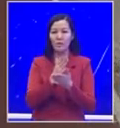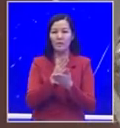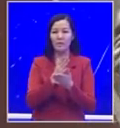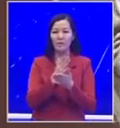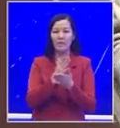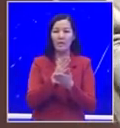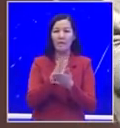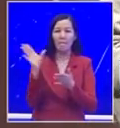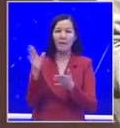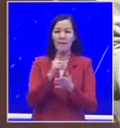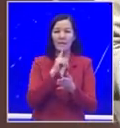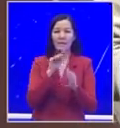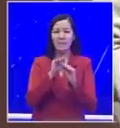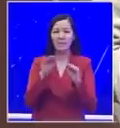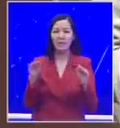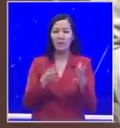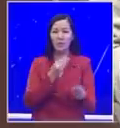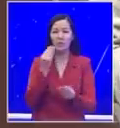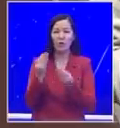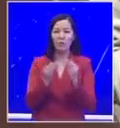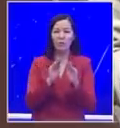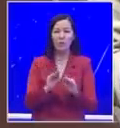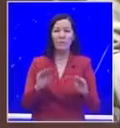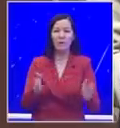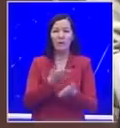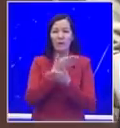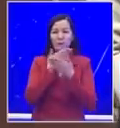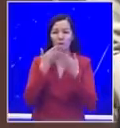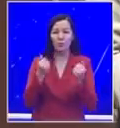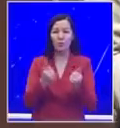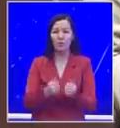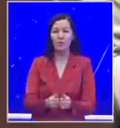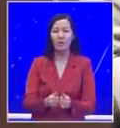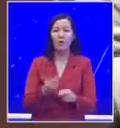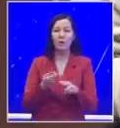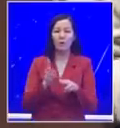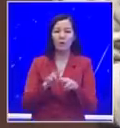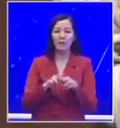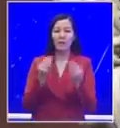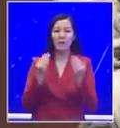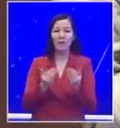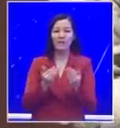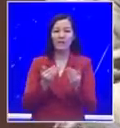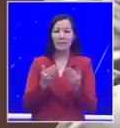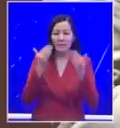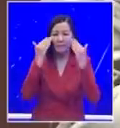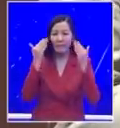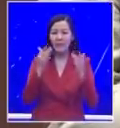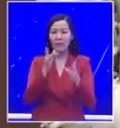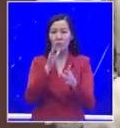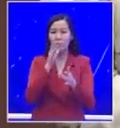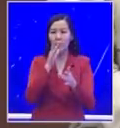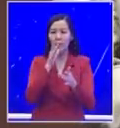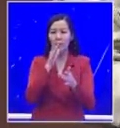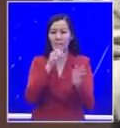шоқтай басылады. Аулада ойнап жүрген ойын баласын мүлдем көрмейсің. Себебі белгісіз уақытқа